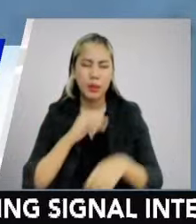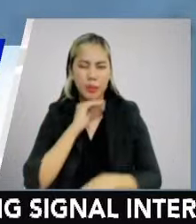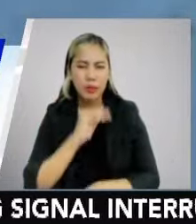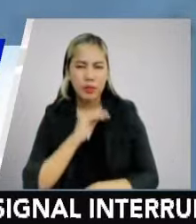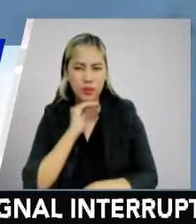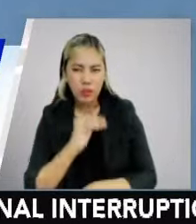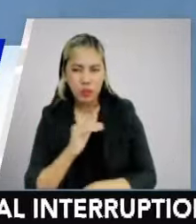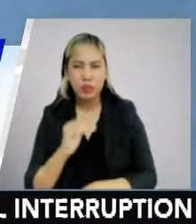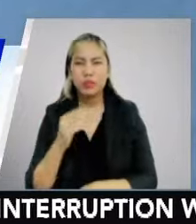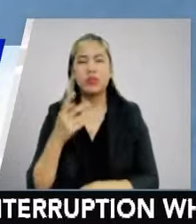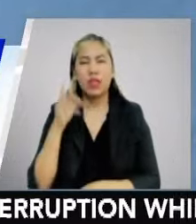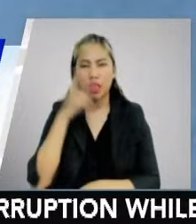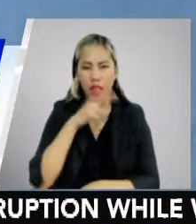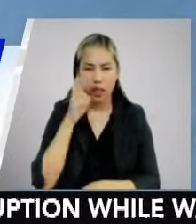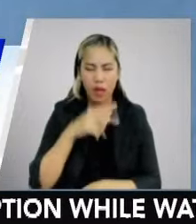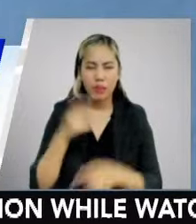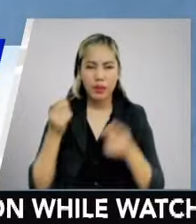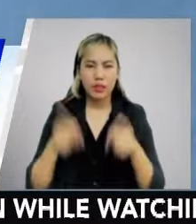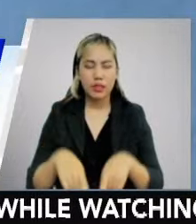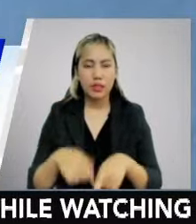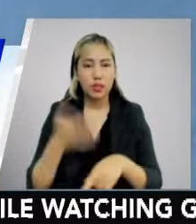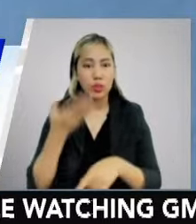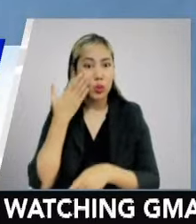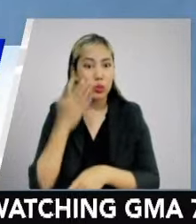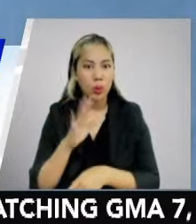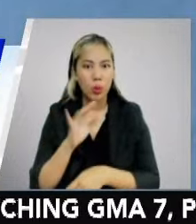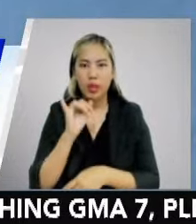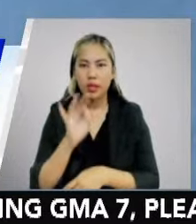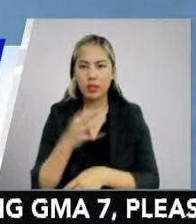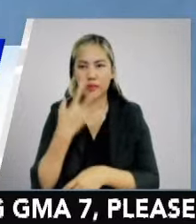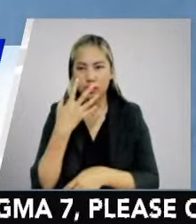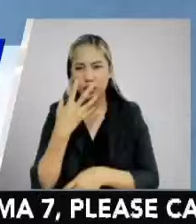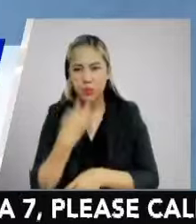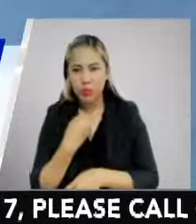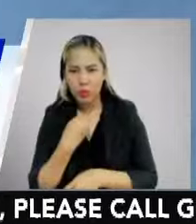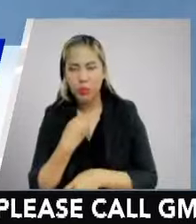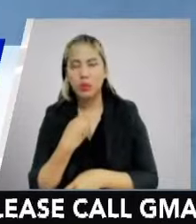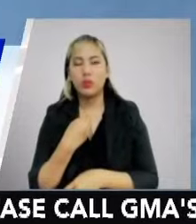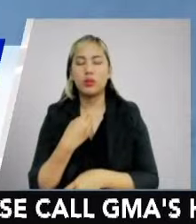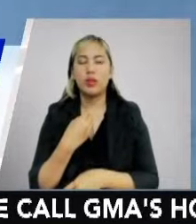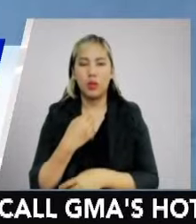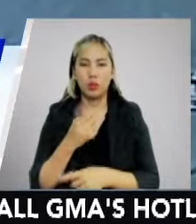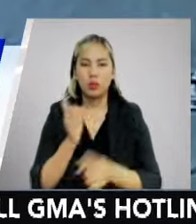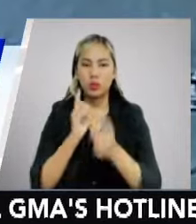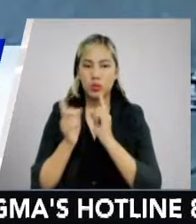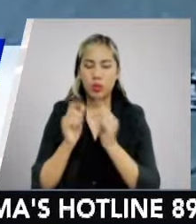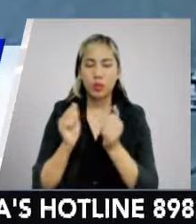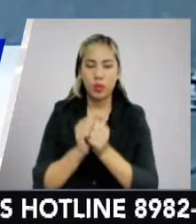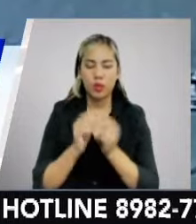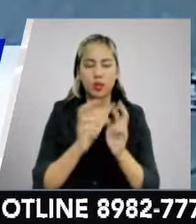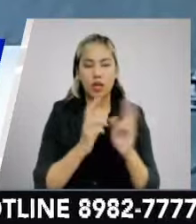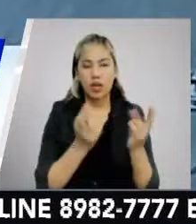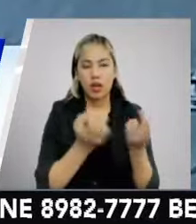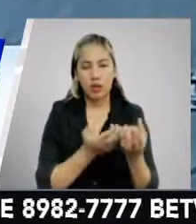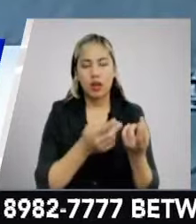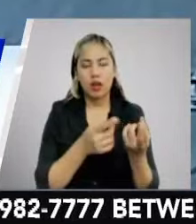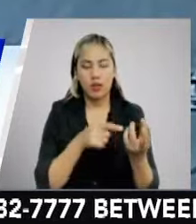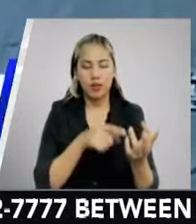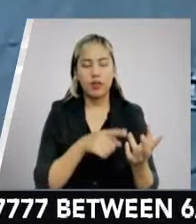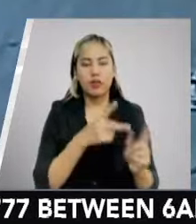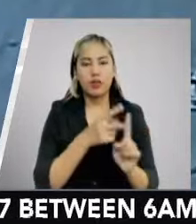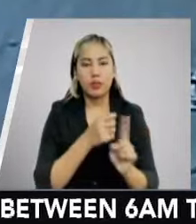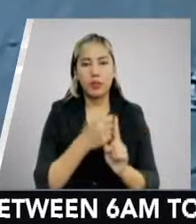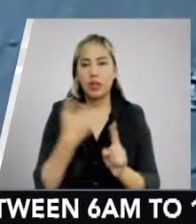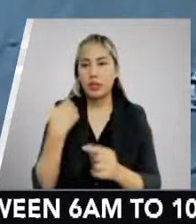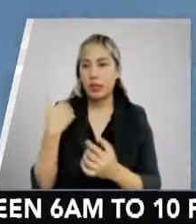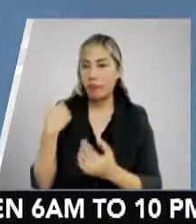insidente. Hindi raw niya alam kung nakatulog siya. Kakausapin daw niya ang mga biktima. Sa ngayon, wala pang naisasampang reklamo laban sa